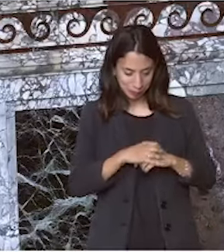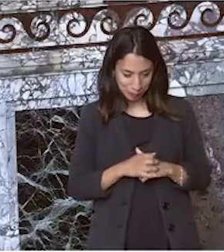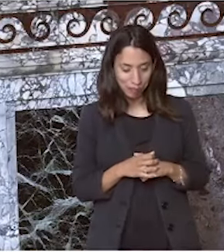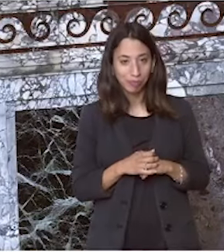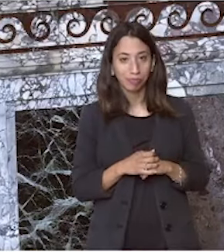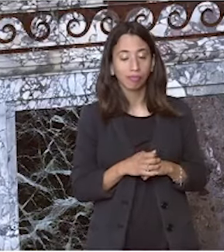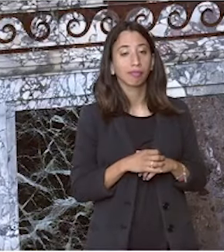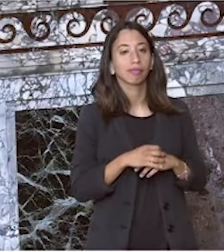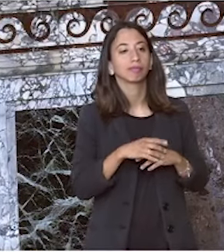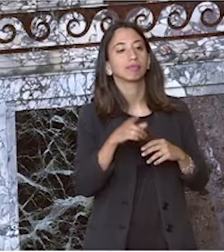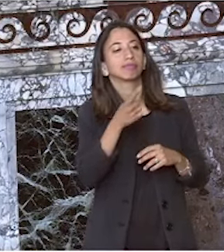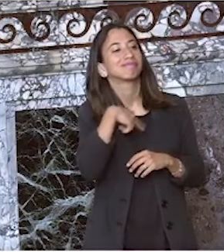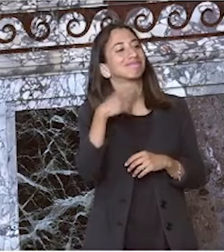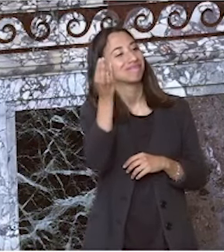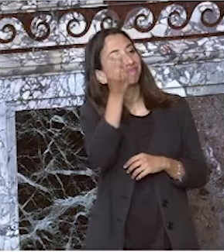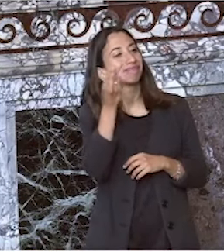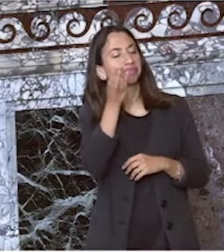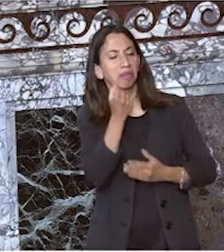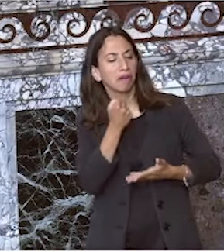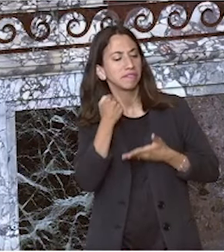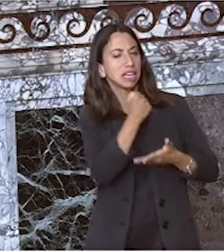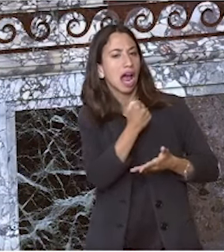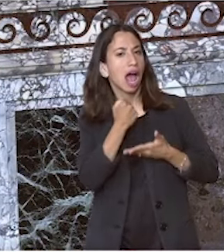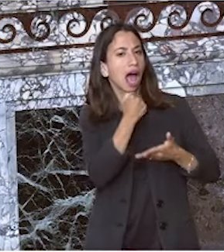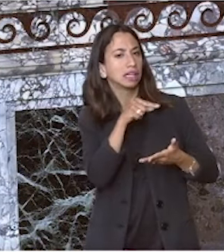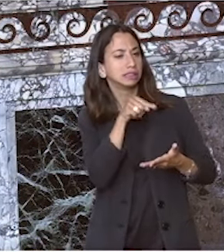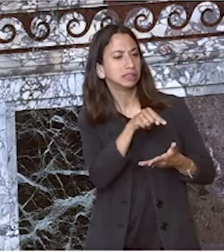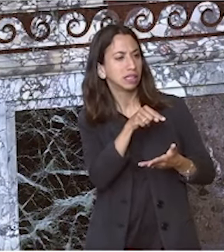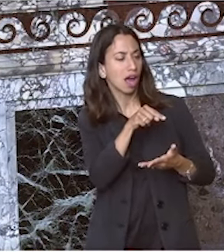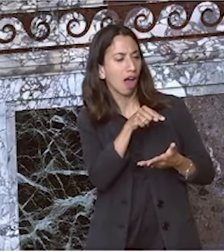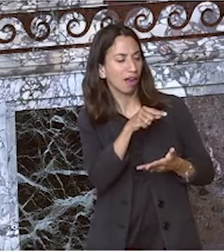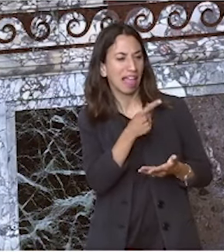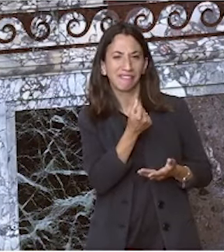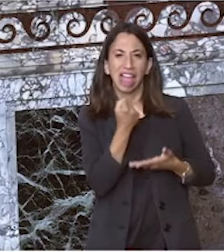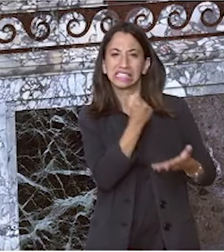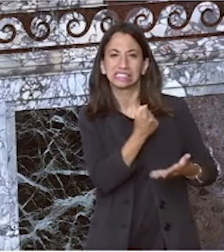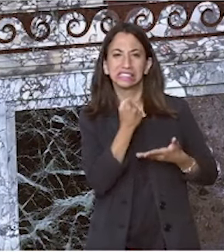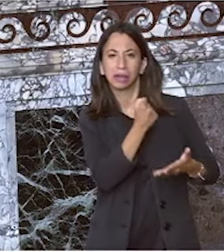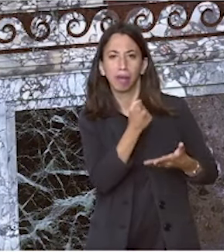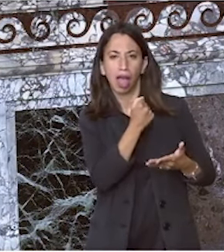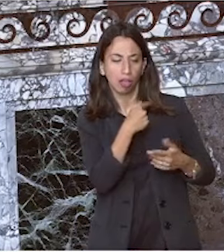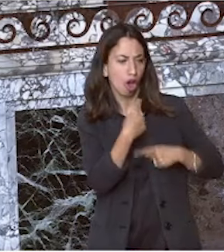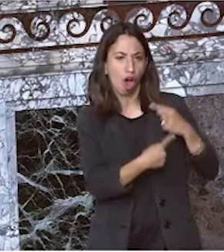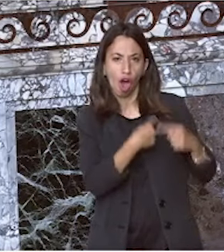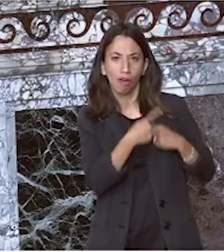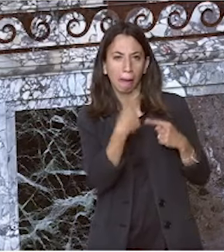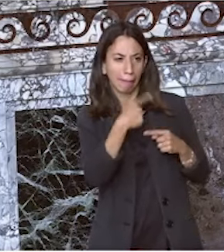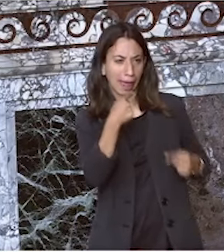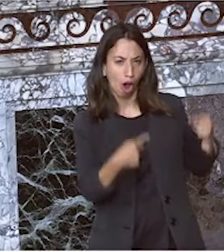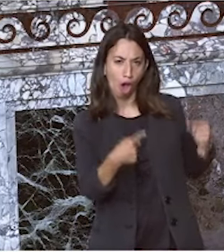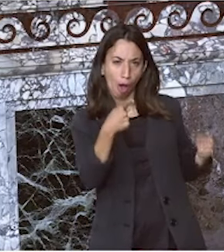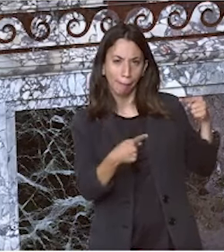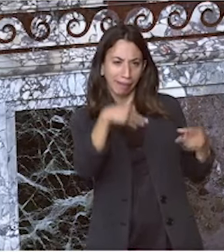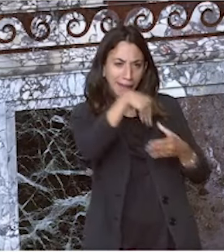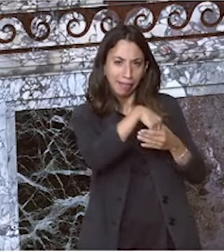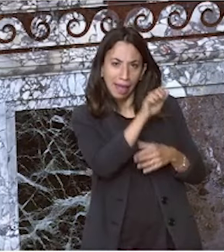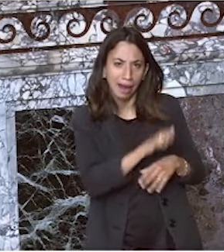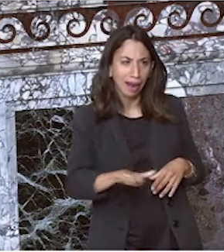Sarebbe illusorio pensare di finanziare l'enorme volume di investimenti necessari per la competitività dell'economia